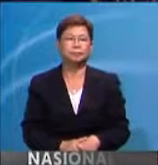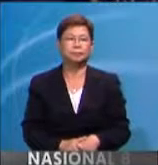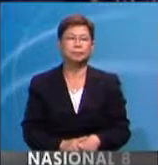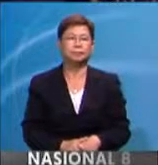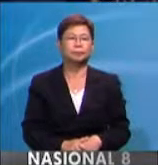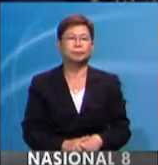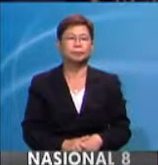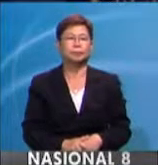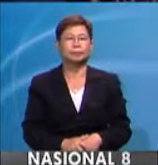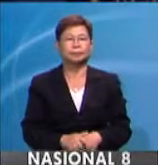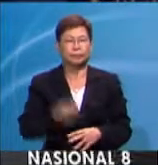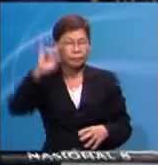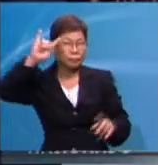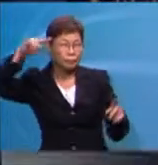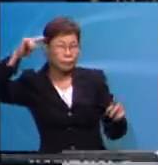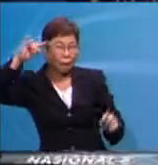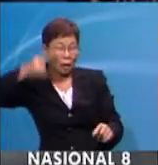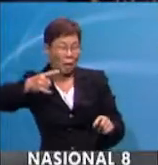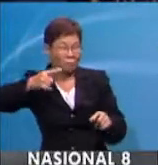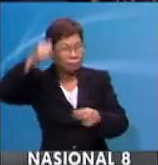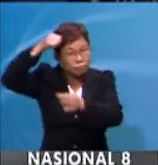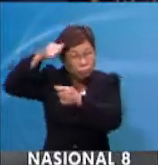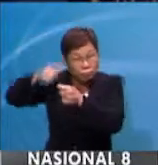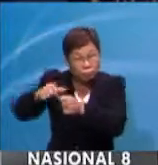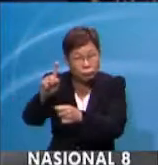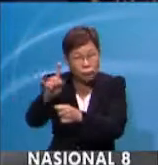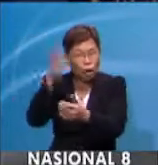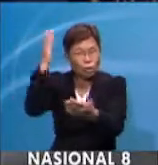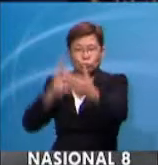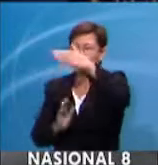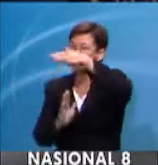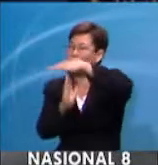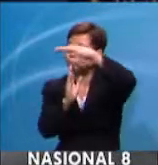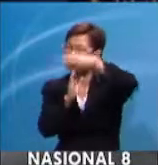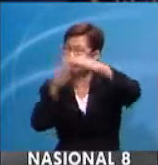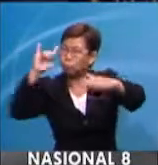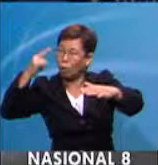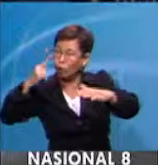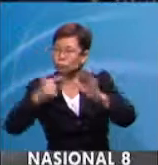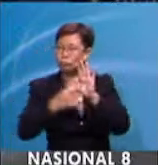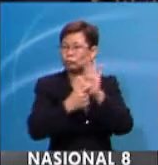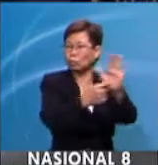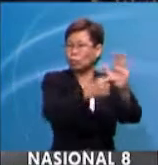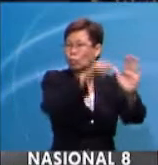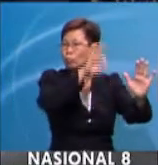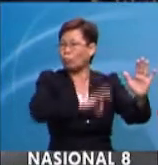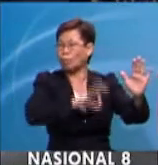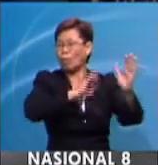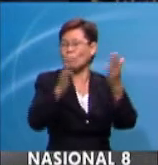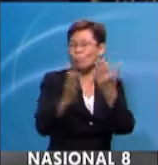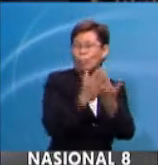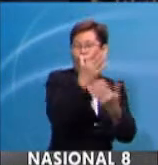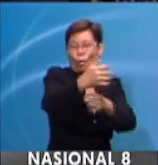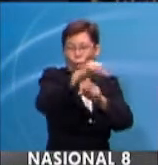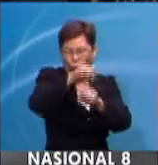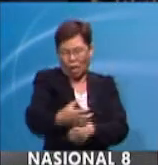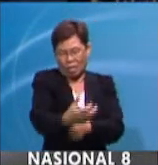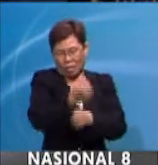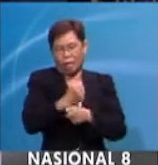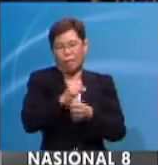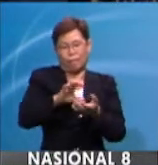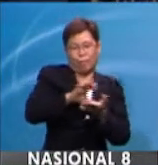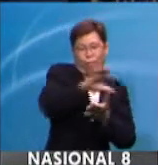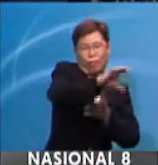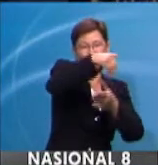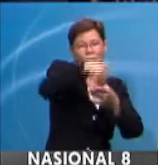Hai pihak spekulator diberi peringatan hentikan spekulasi yang memberi gambaran keuntungan mudah boleh diperoleh melalui